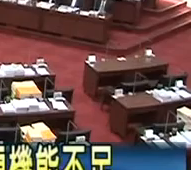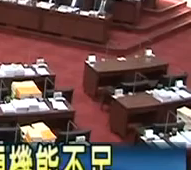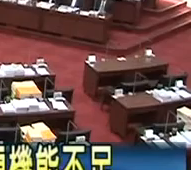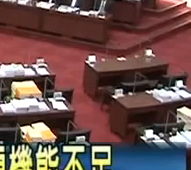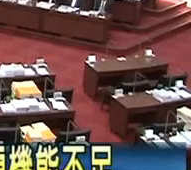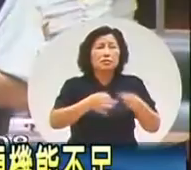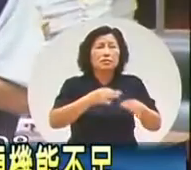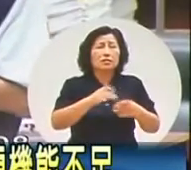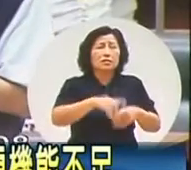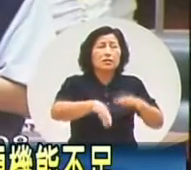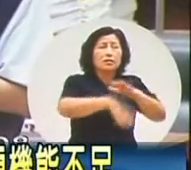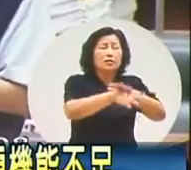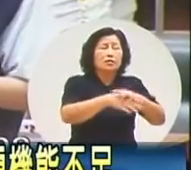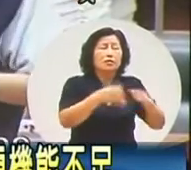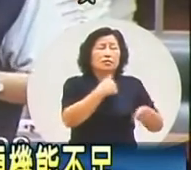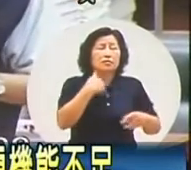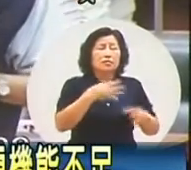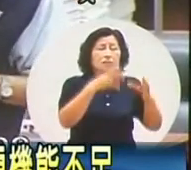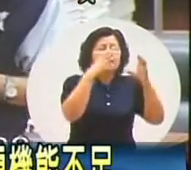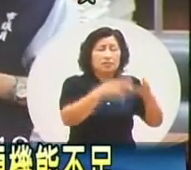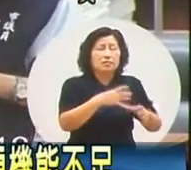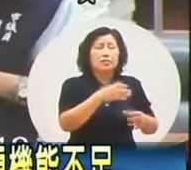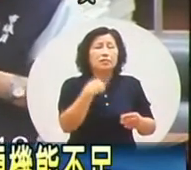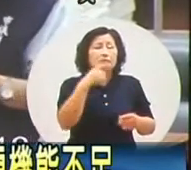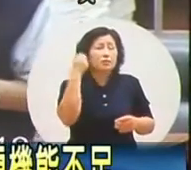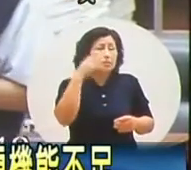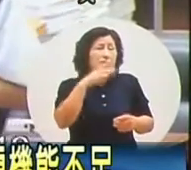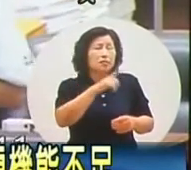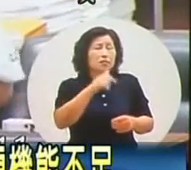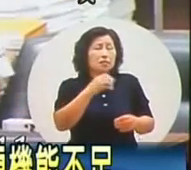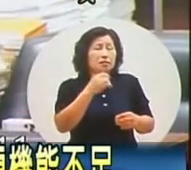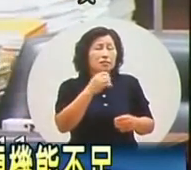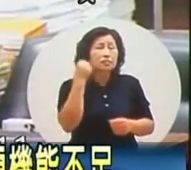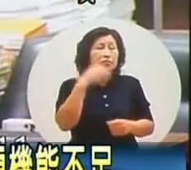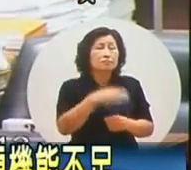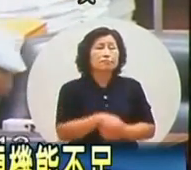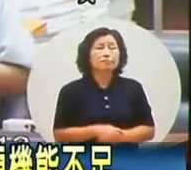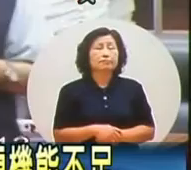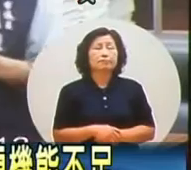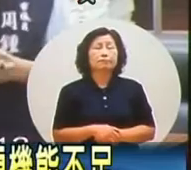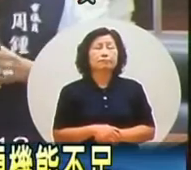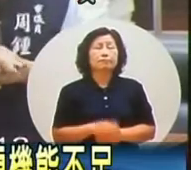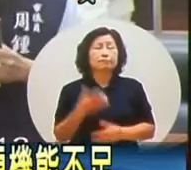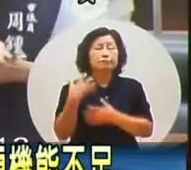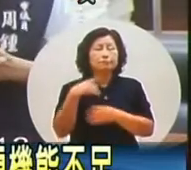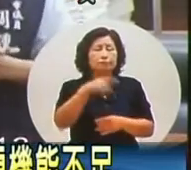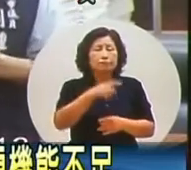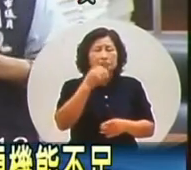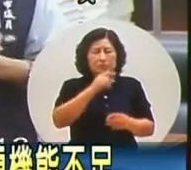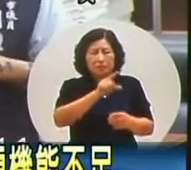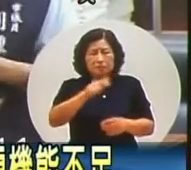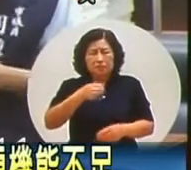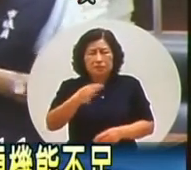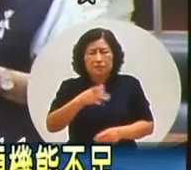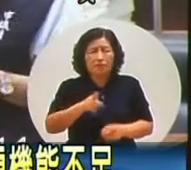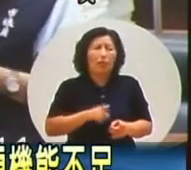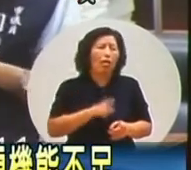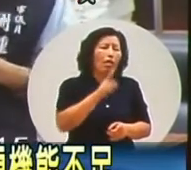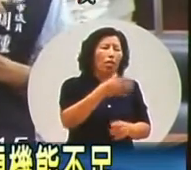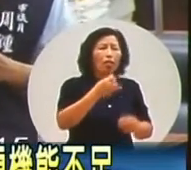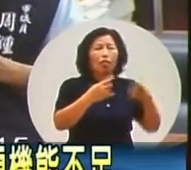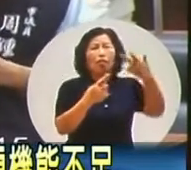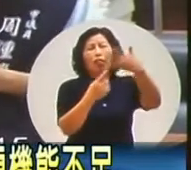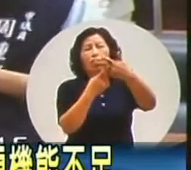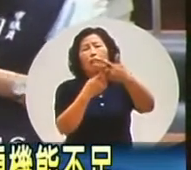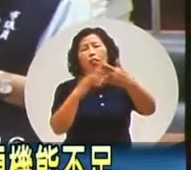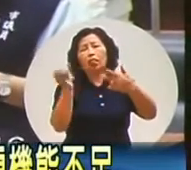少你用这卡地协调国防部，不只是新台市区县市长，光买东西这一边也没有 7-11，